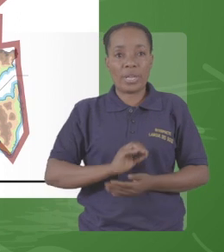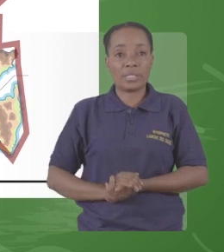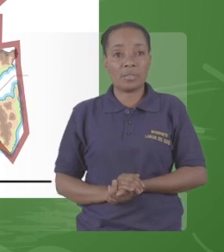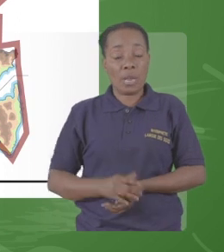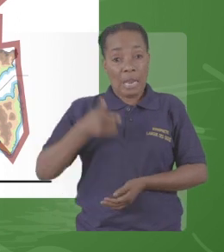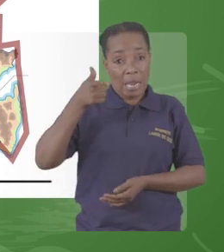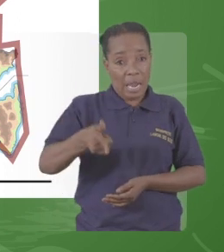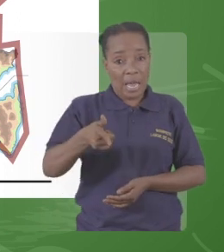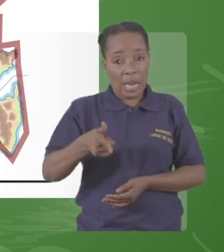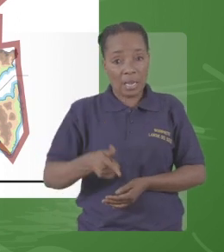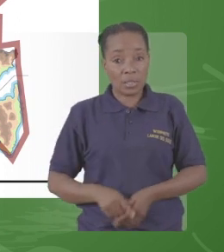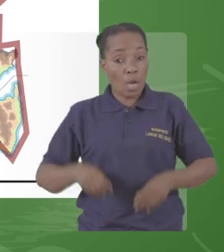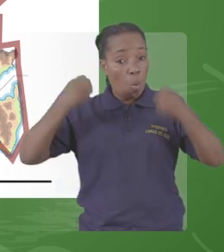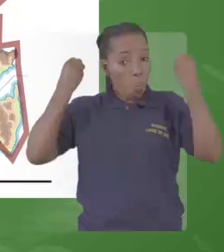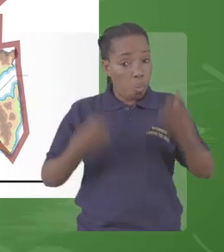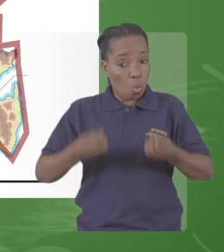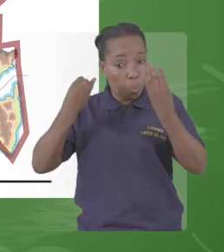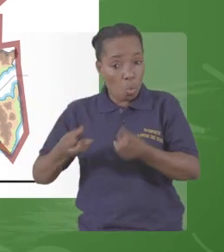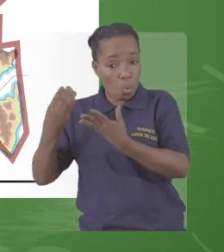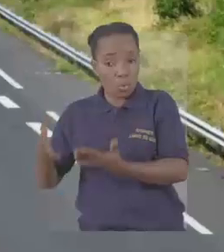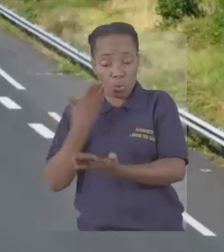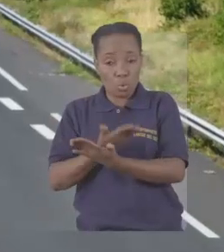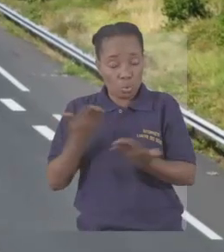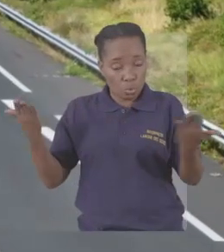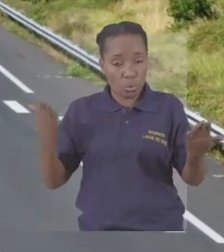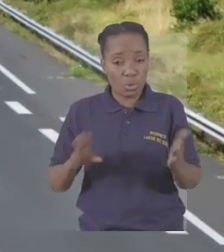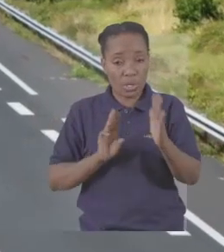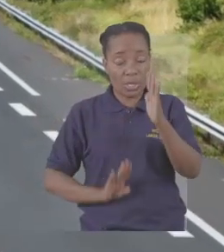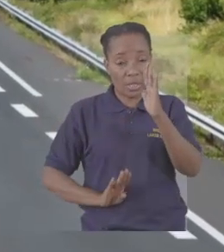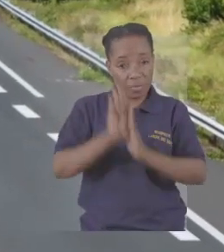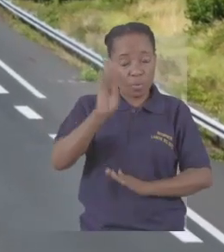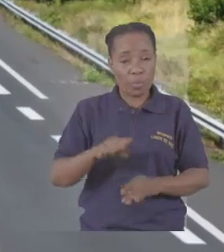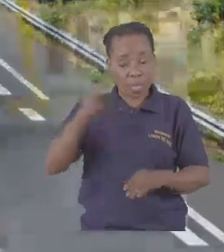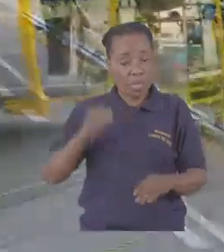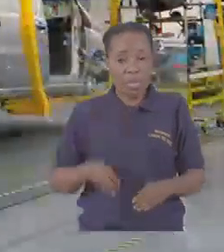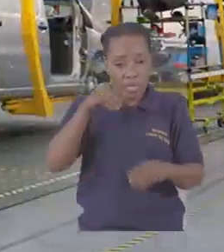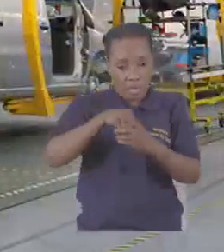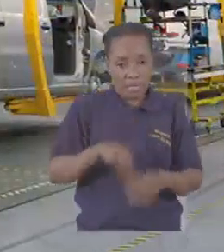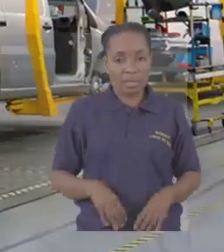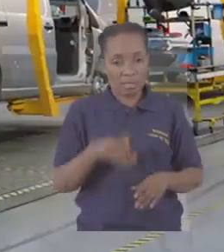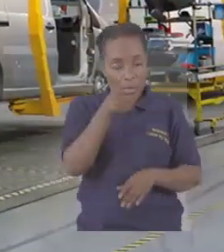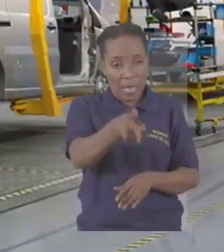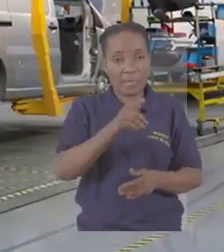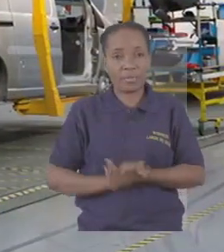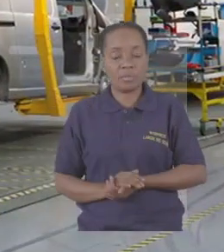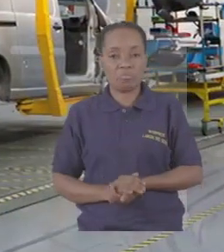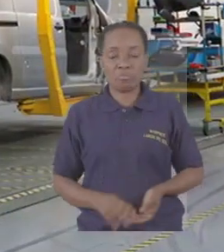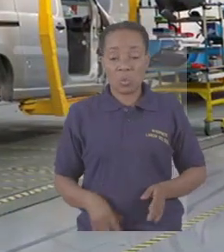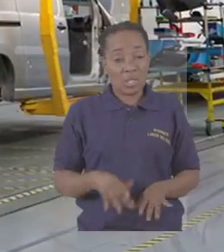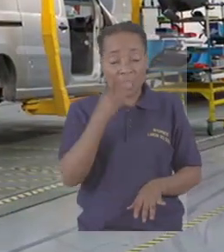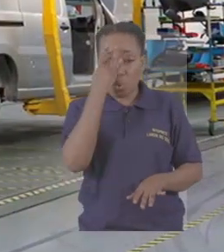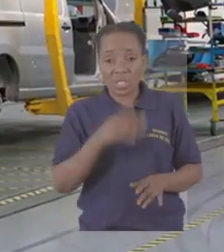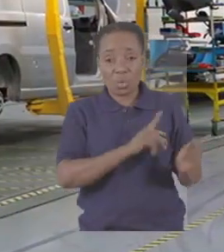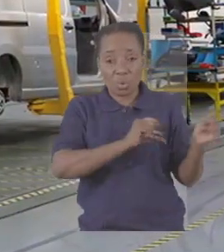d'installation d'importantes infrastructures économiques, de transport, d'industrie et aussi